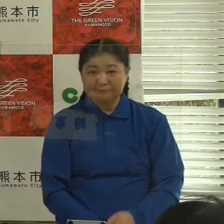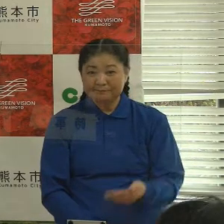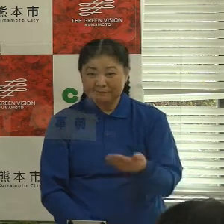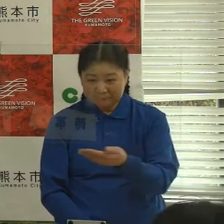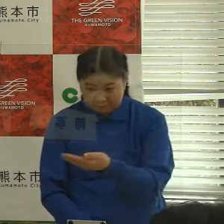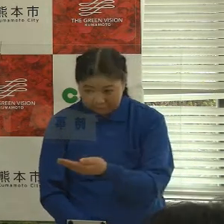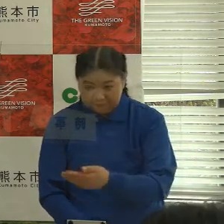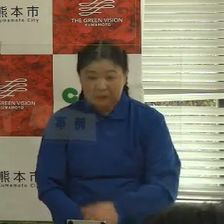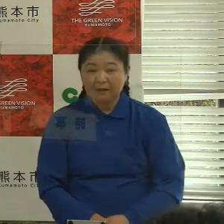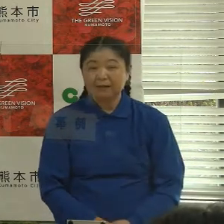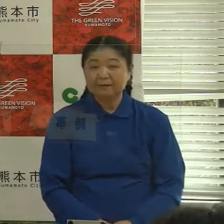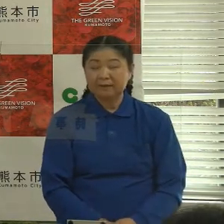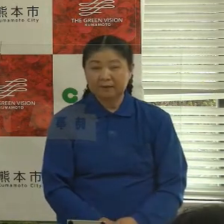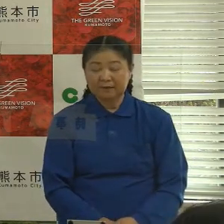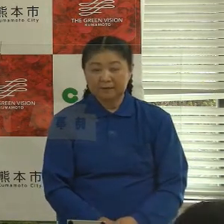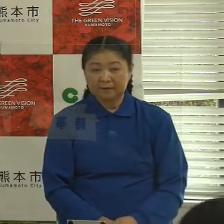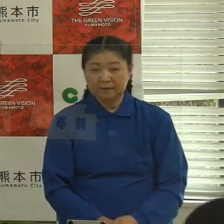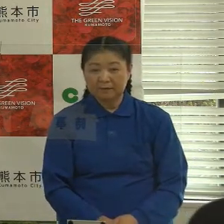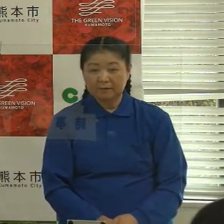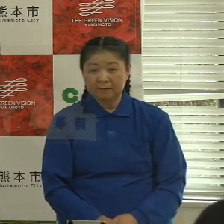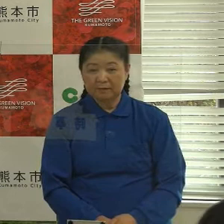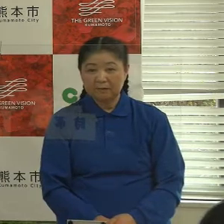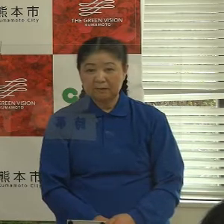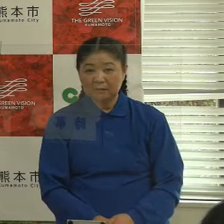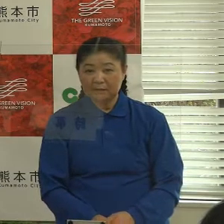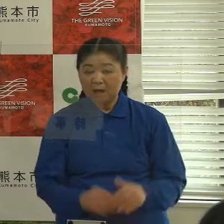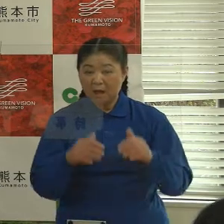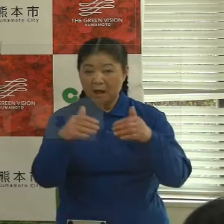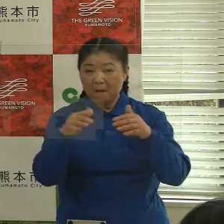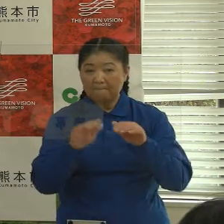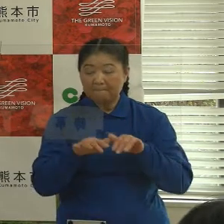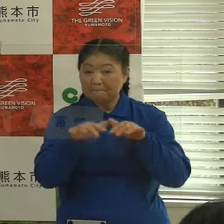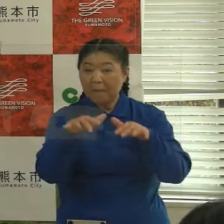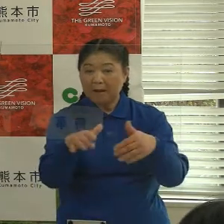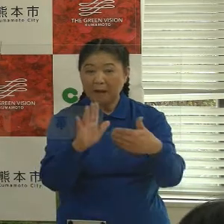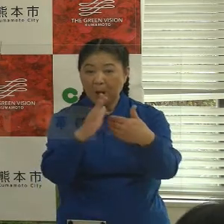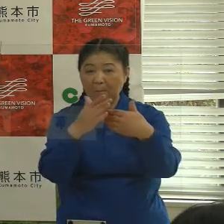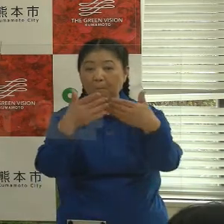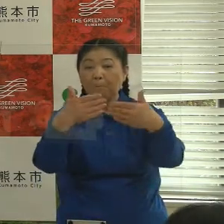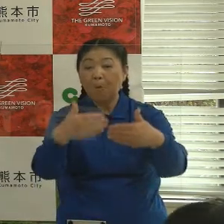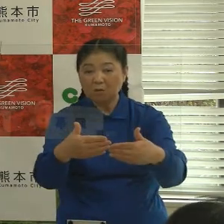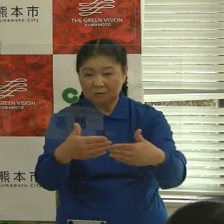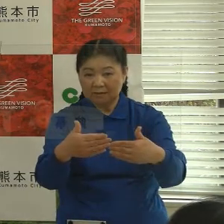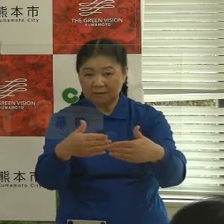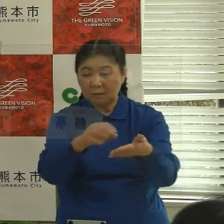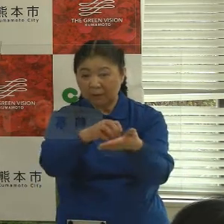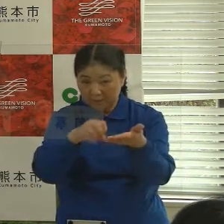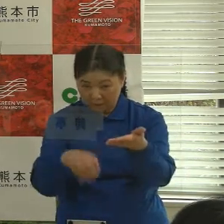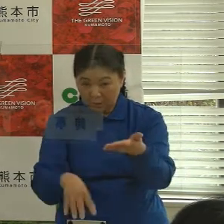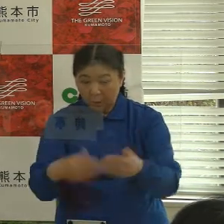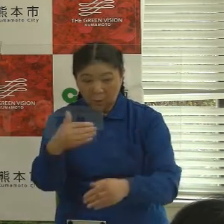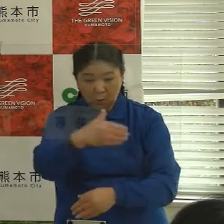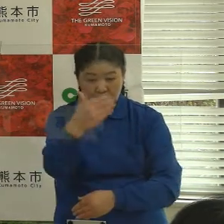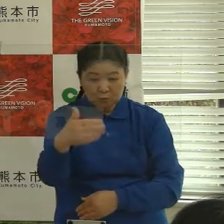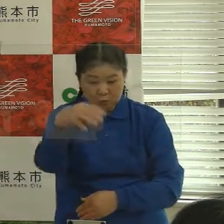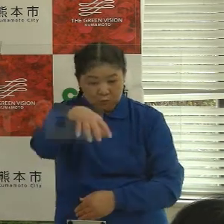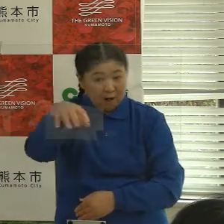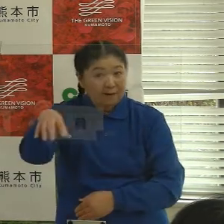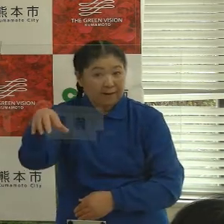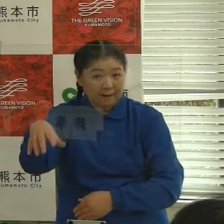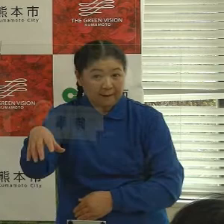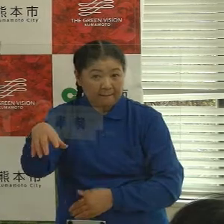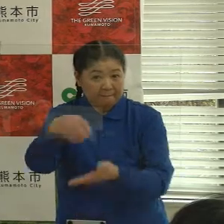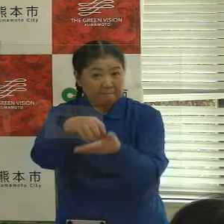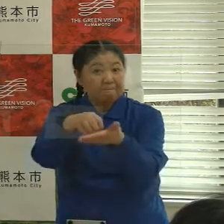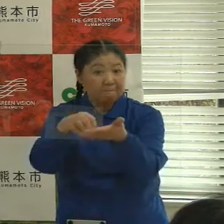患者自治通信の福島と申します。まん延防止措置の解除についてお尋ねします。九州各県が